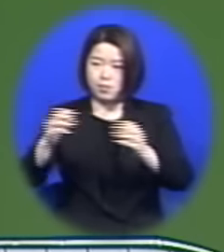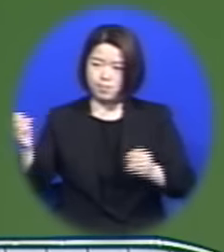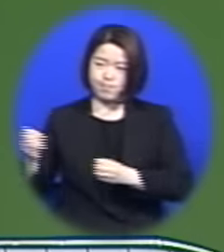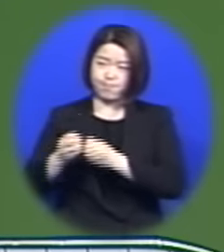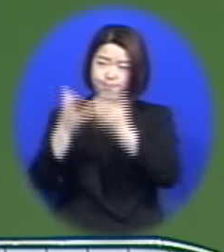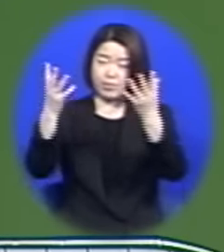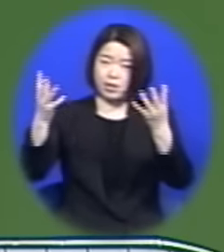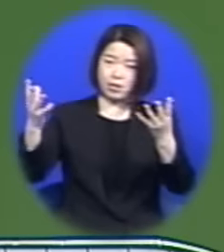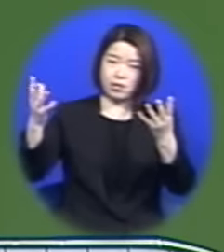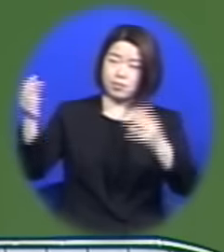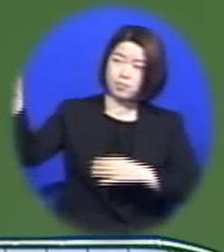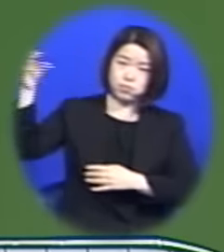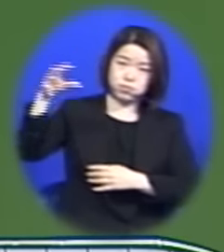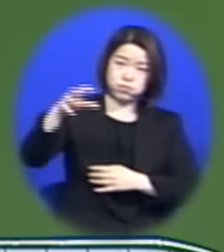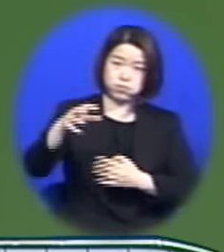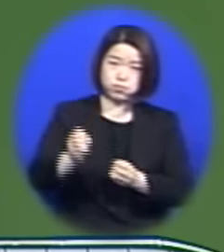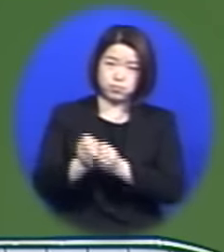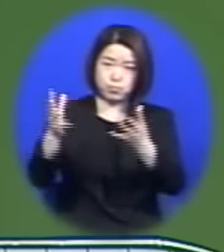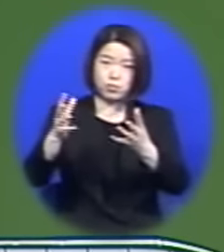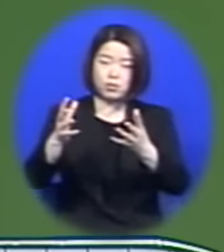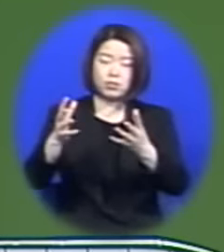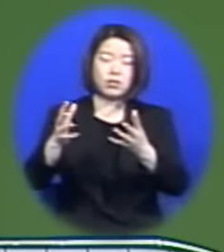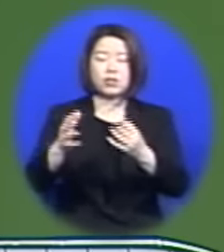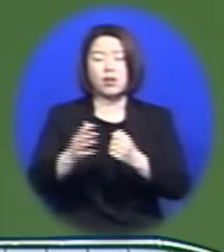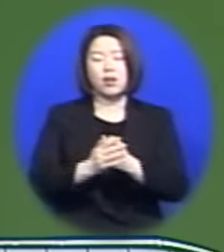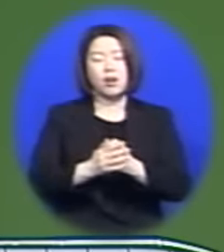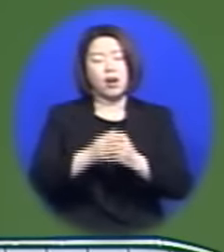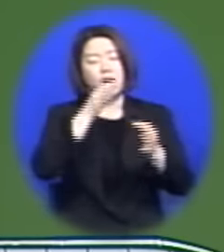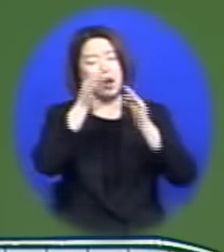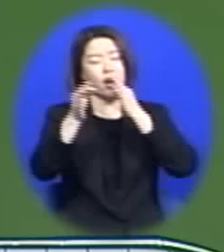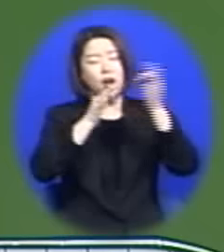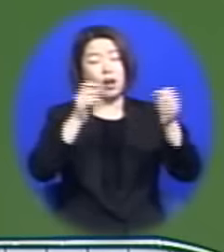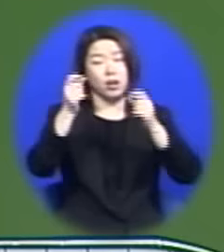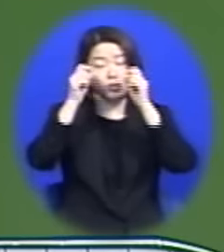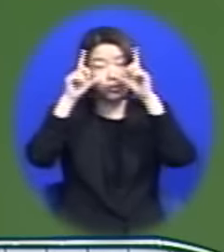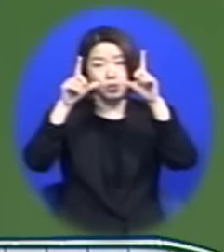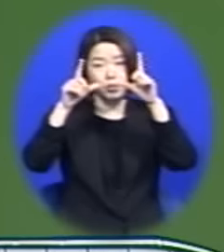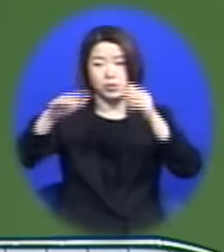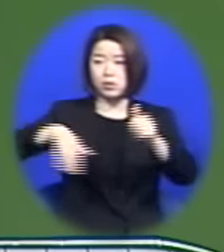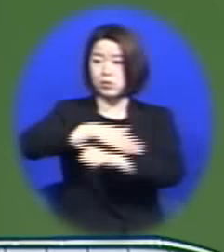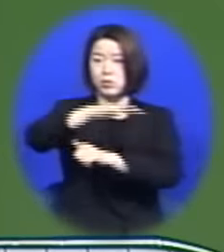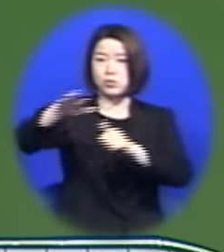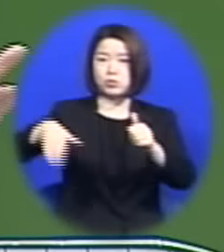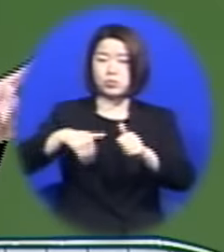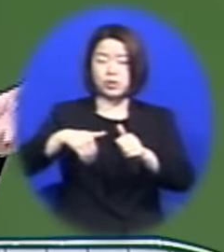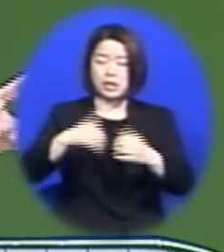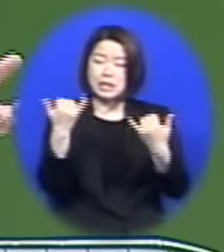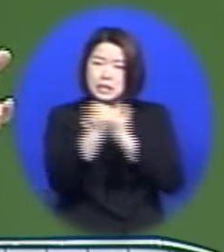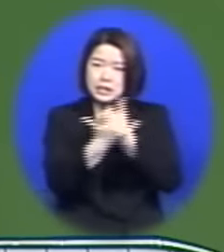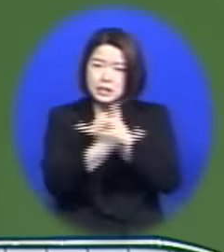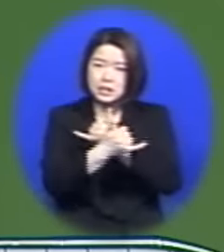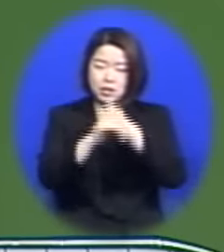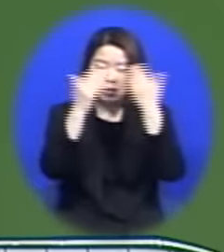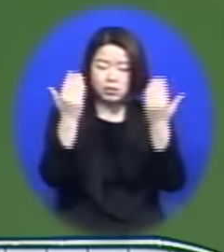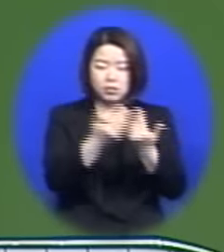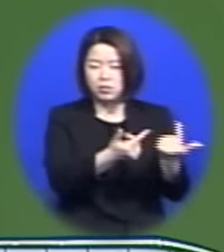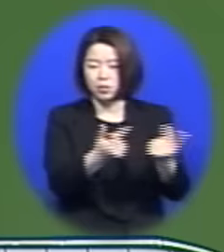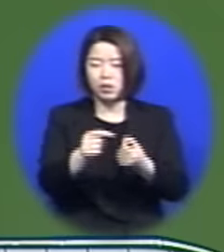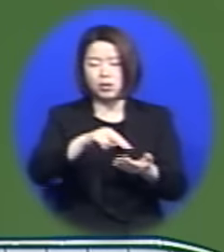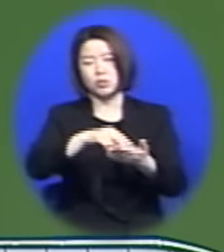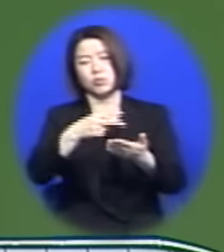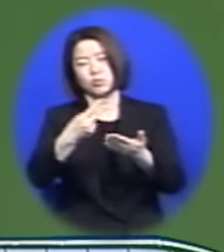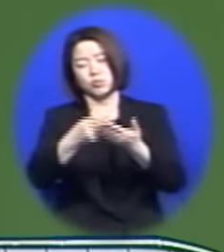떨어졌습니다 비명소리 지르면서 다 눈을 떠 보니까 주변에 친척들이 다 죽어